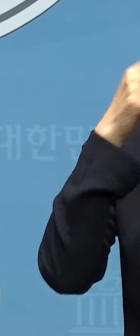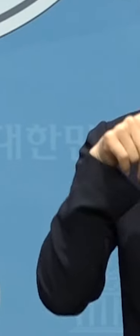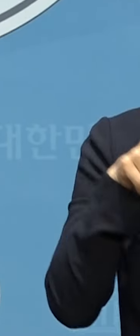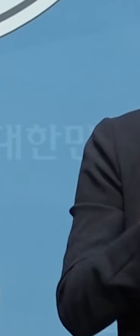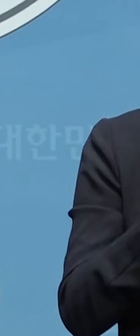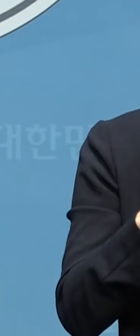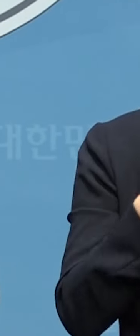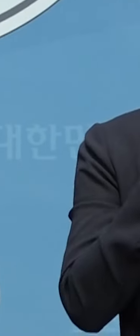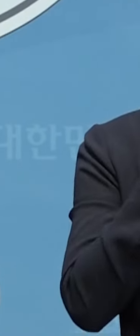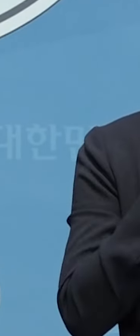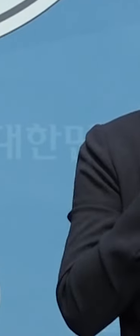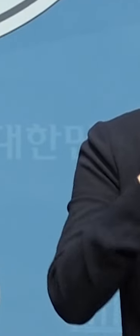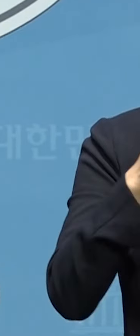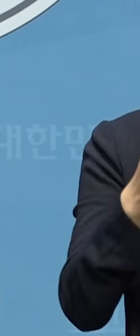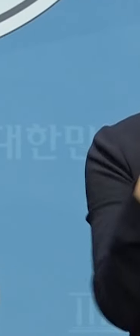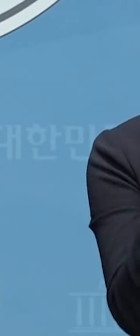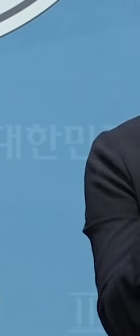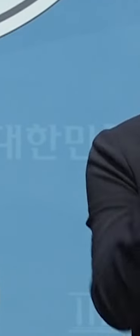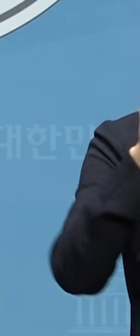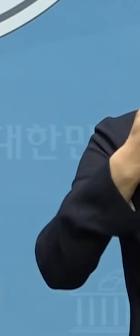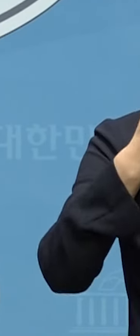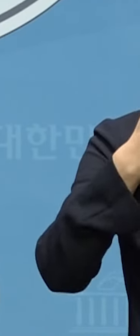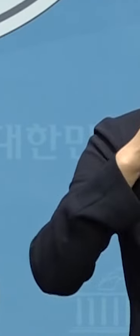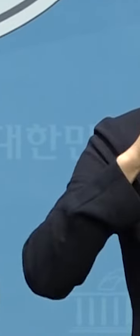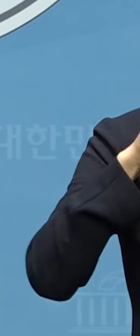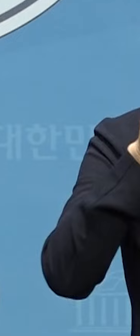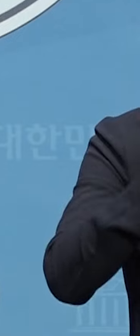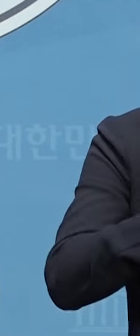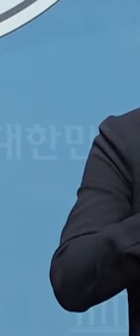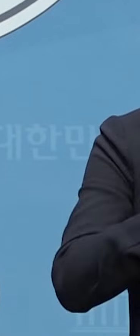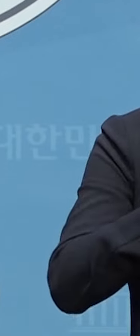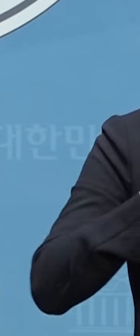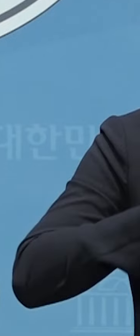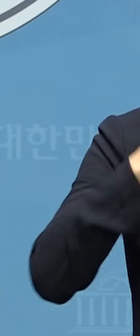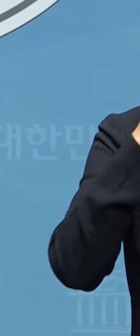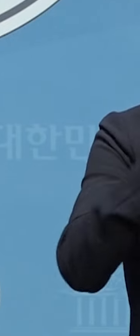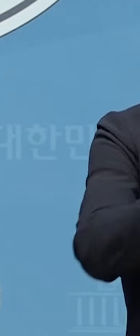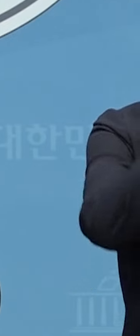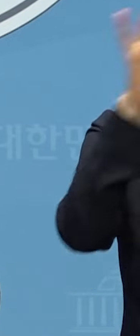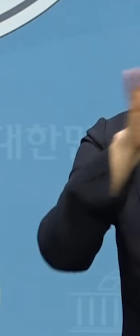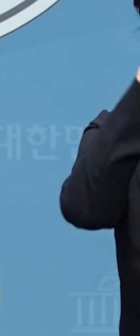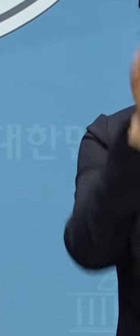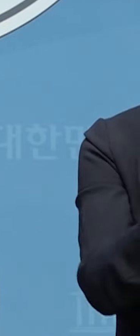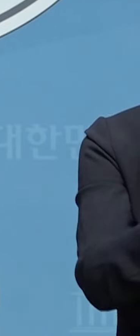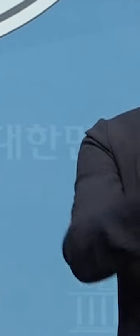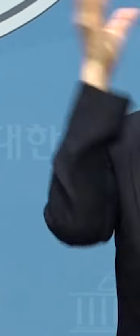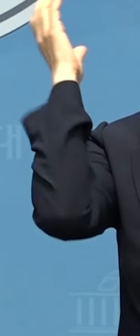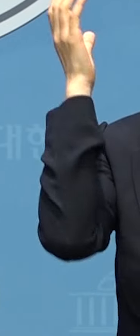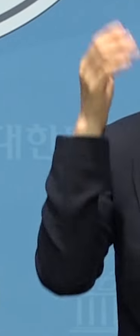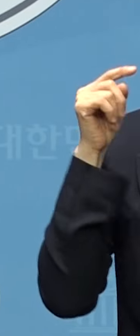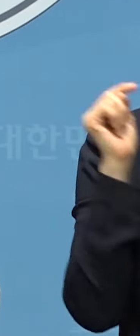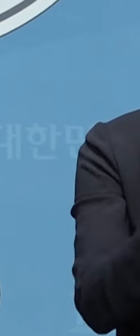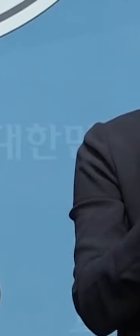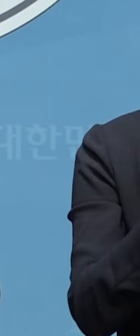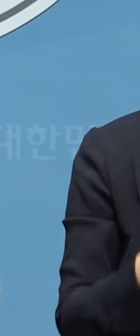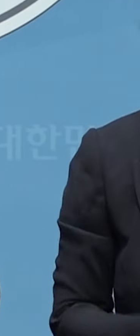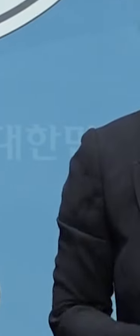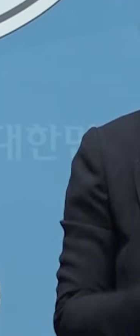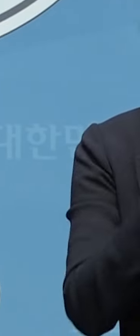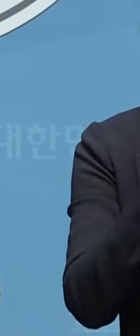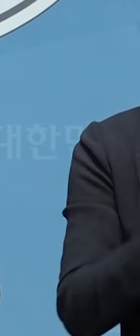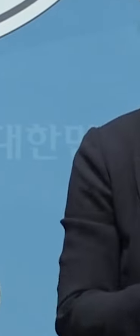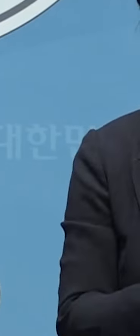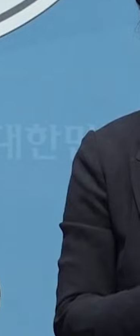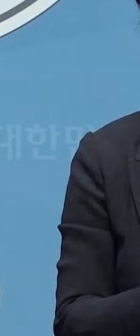당사자인 김용현 국방부 장관 후보자 지명을 당장 처리하라 윤성일